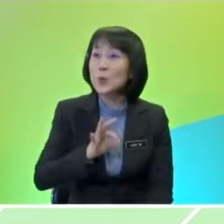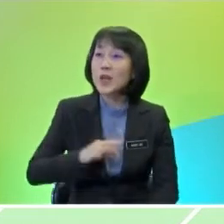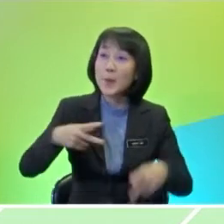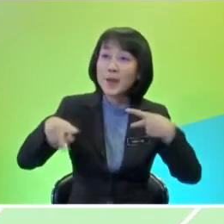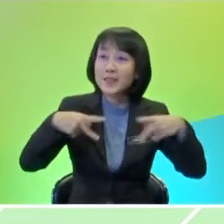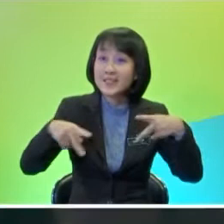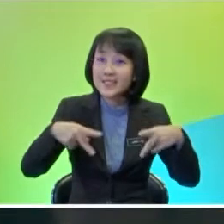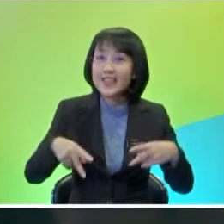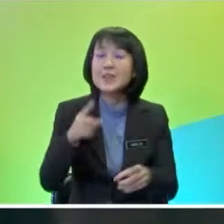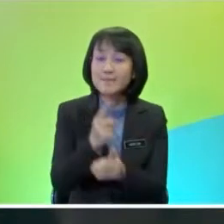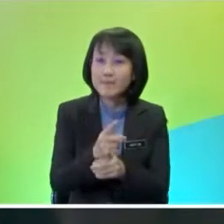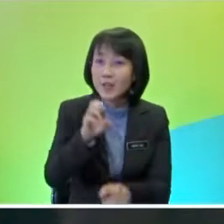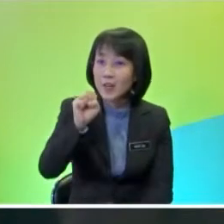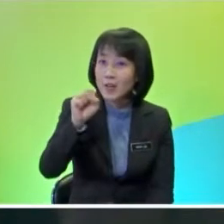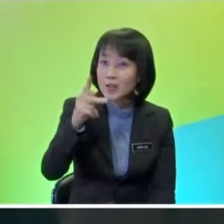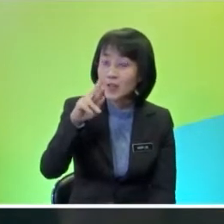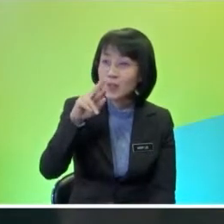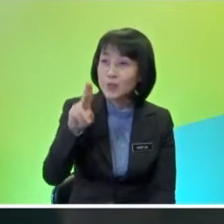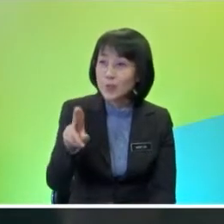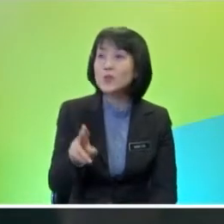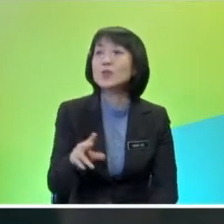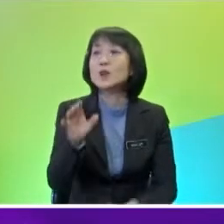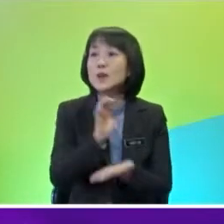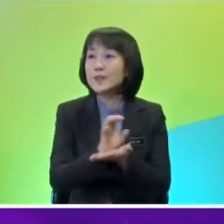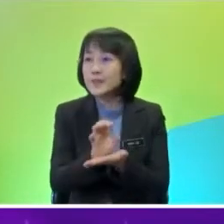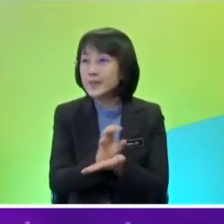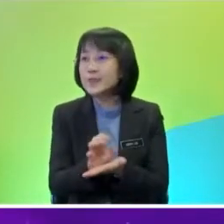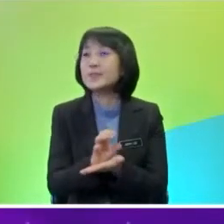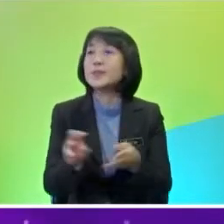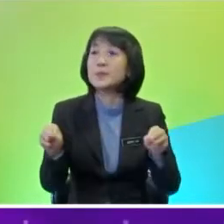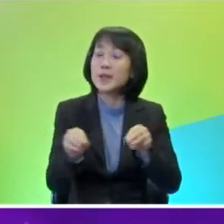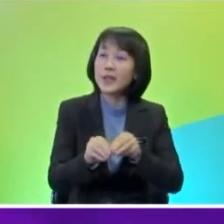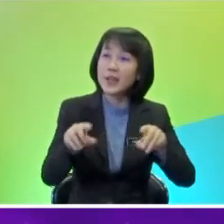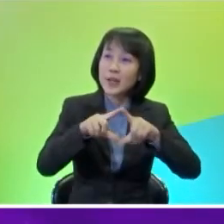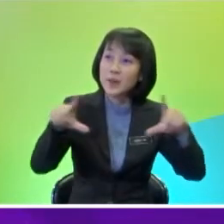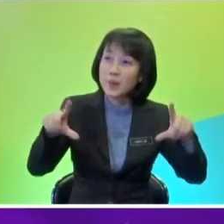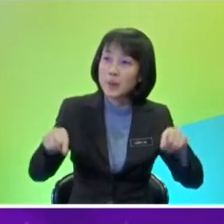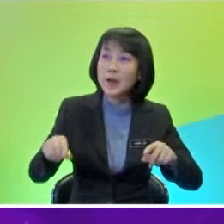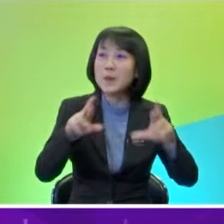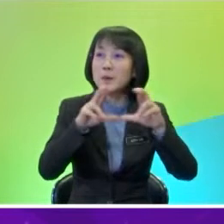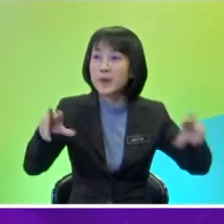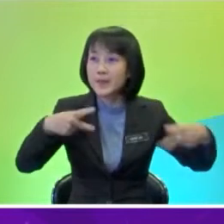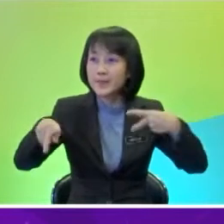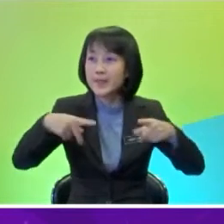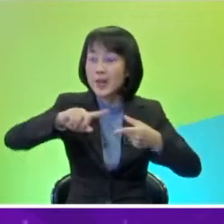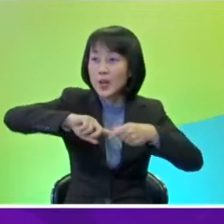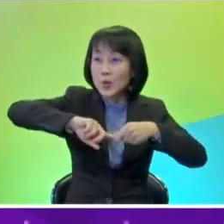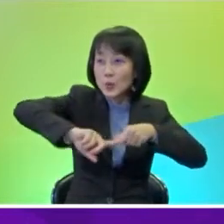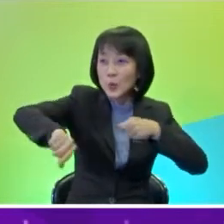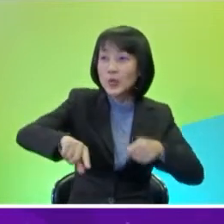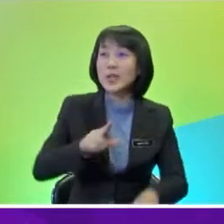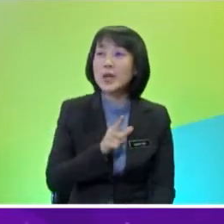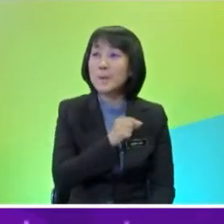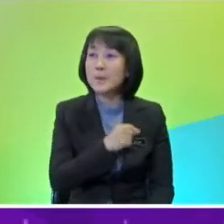sama Oke pemadam pembaris plastik gulipin baju penutup botol logam